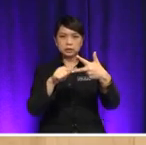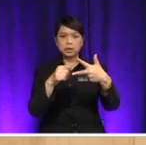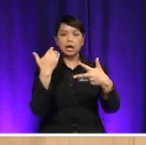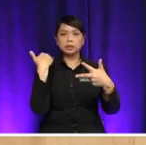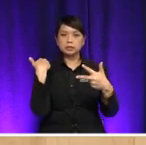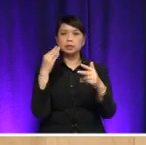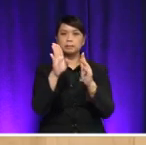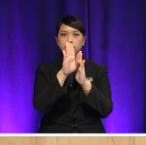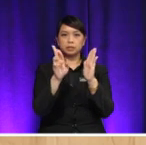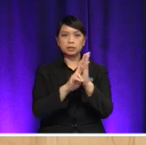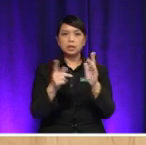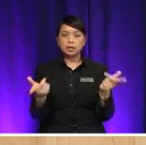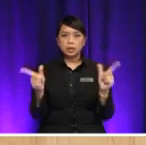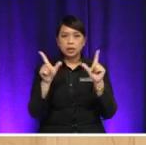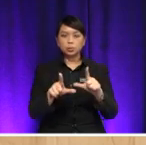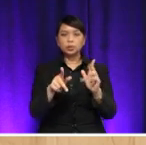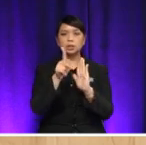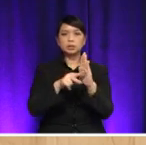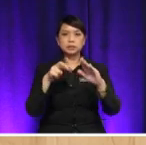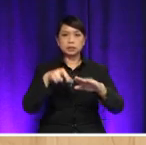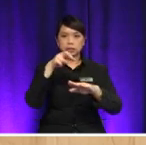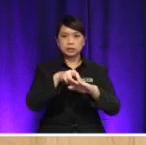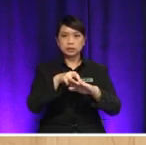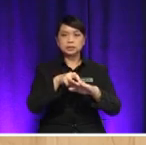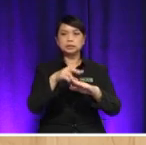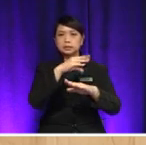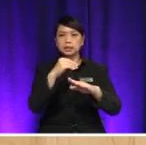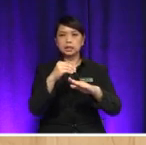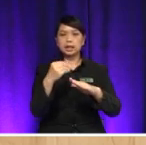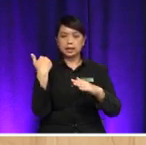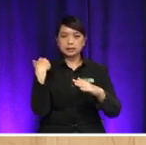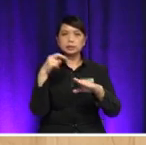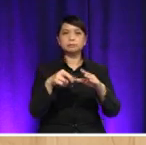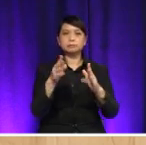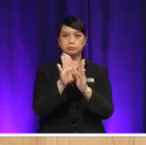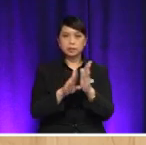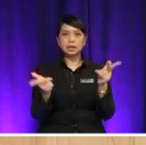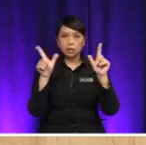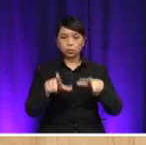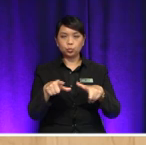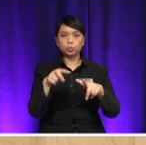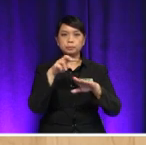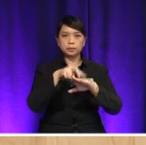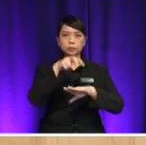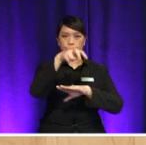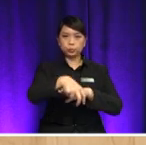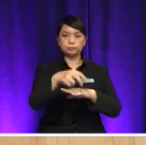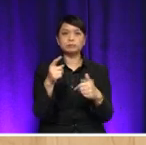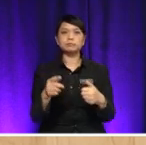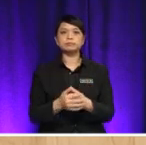kenaikan dan adik ketiganya berlaku penurunan yang naik pengikut saya oke